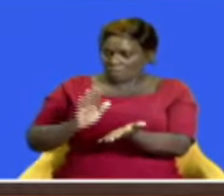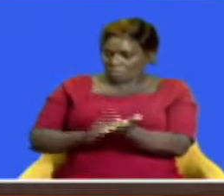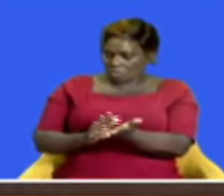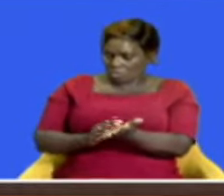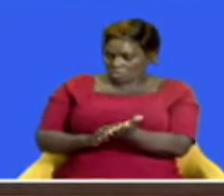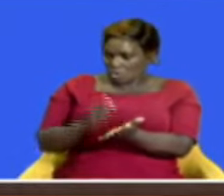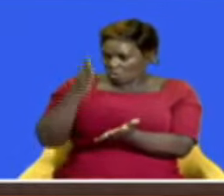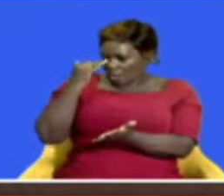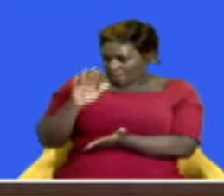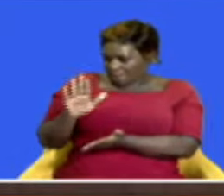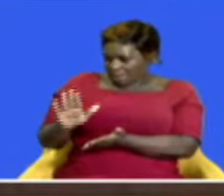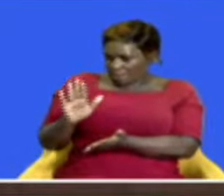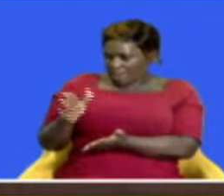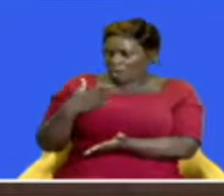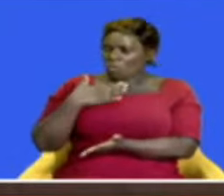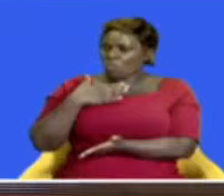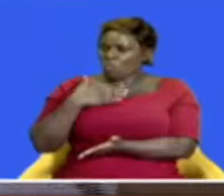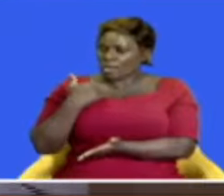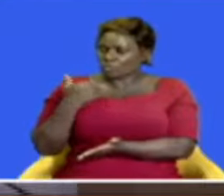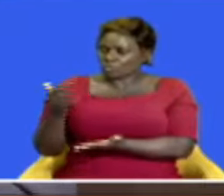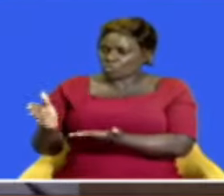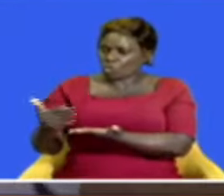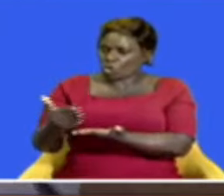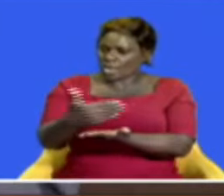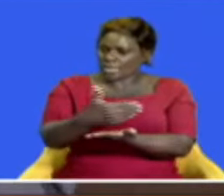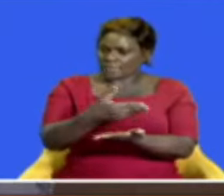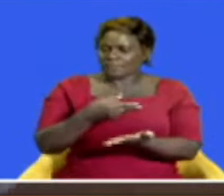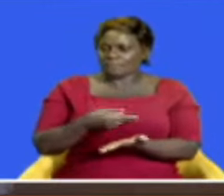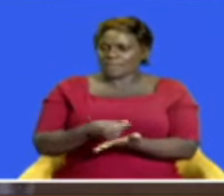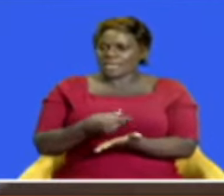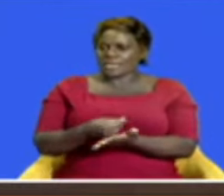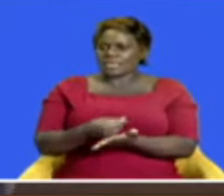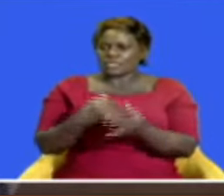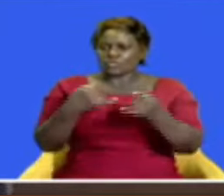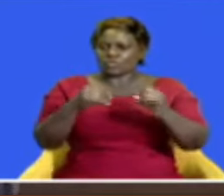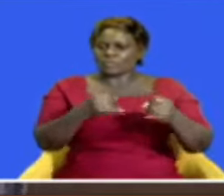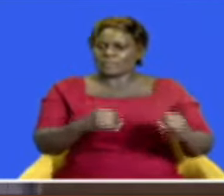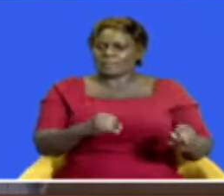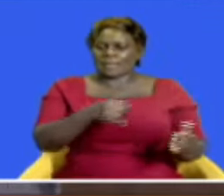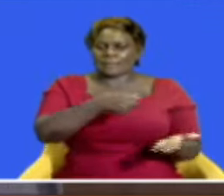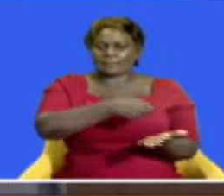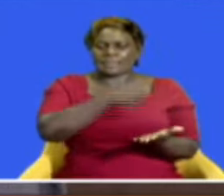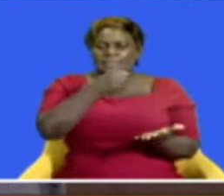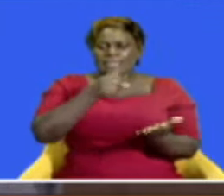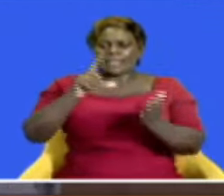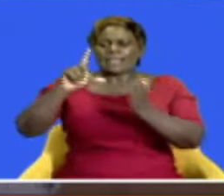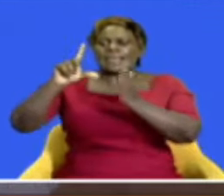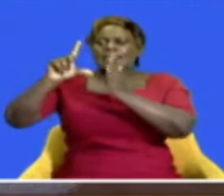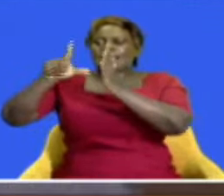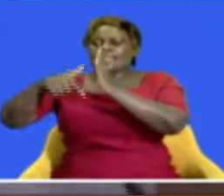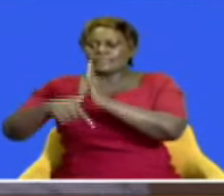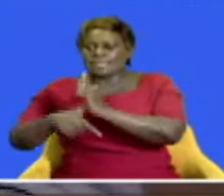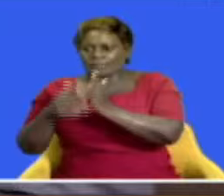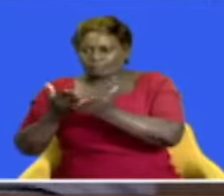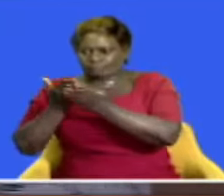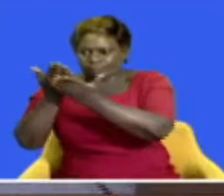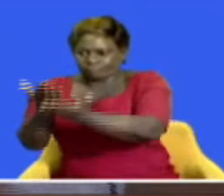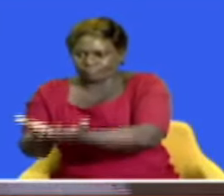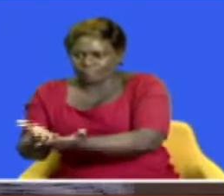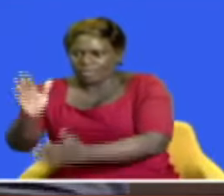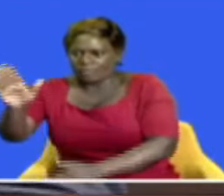Wanapendekeza kwa sababu wao ndio wanataka kuokota pesa za kutekeleza bajeti. Kisha baadaye wanapeleka kwenye